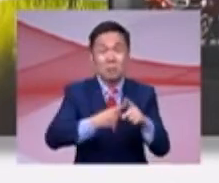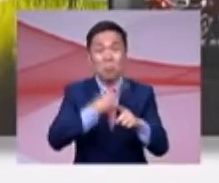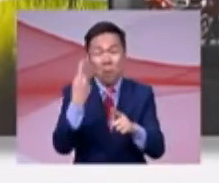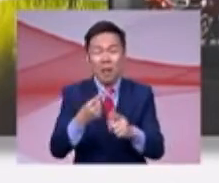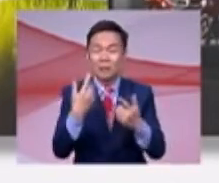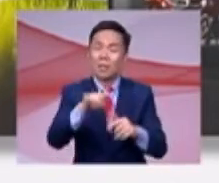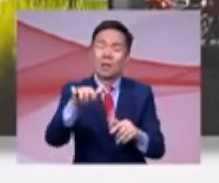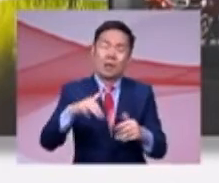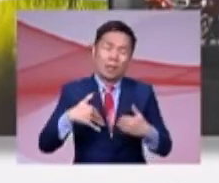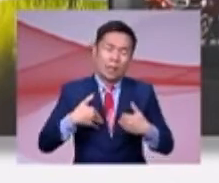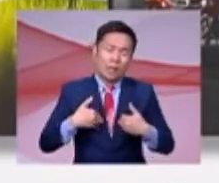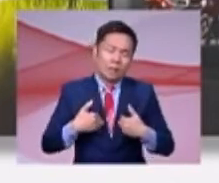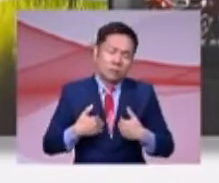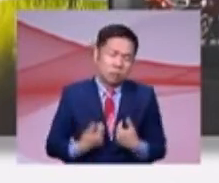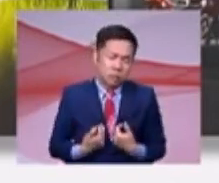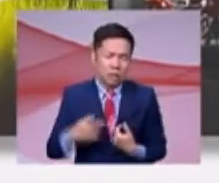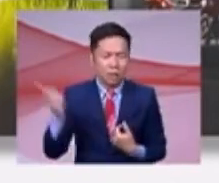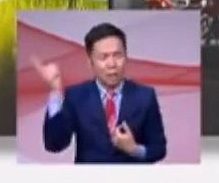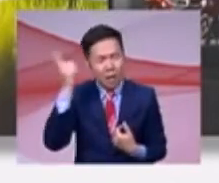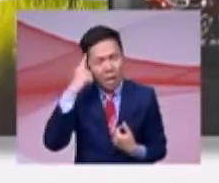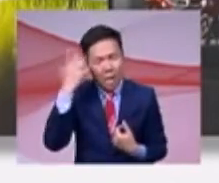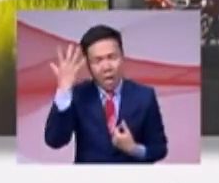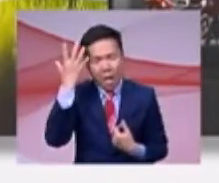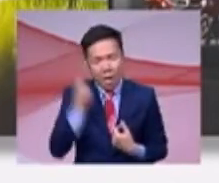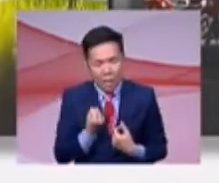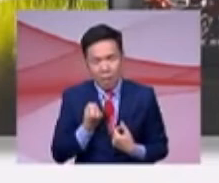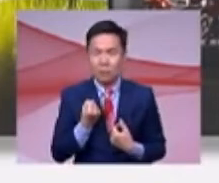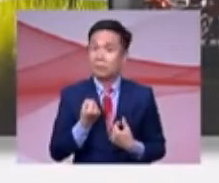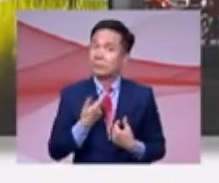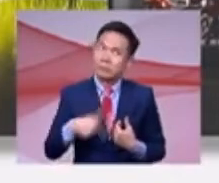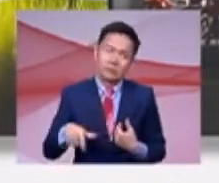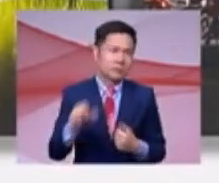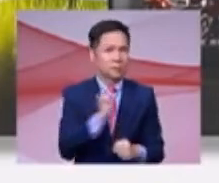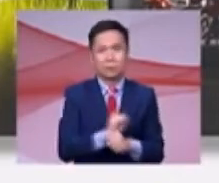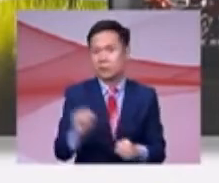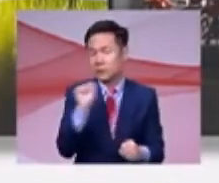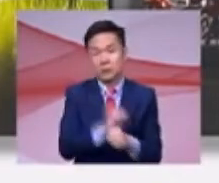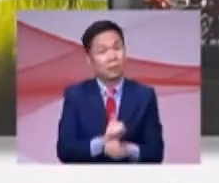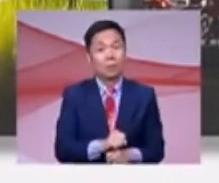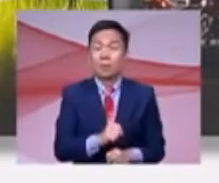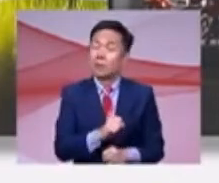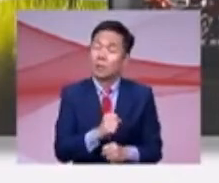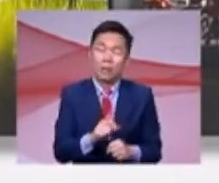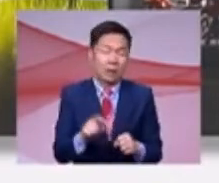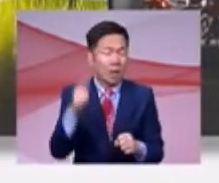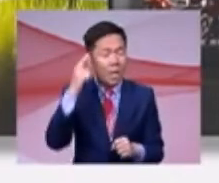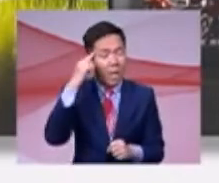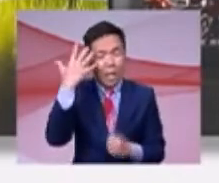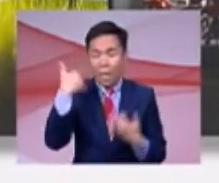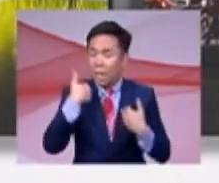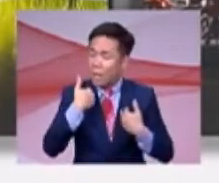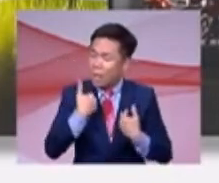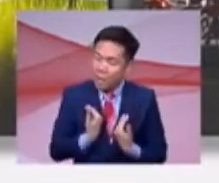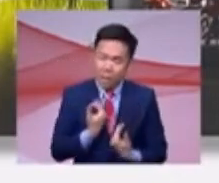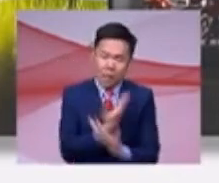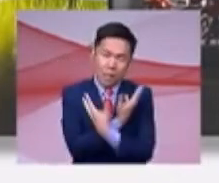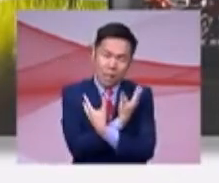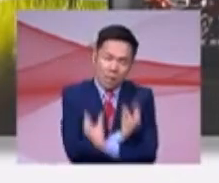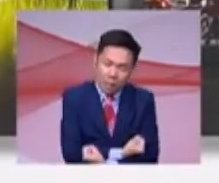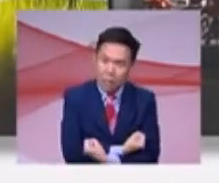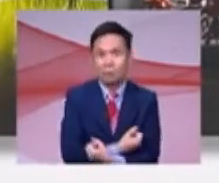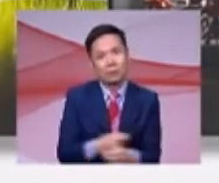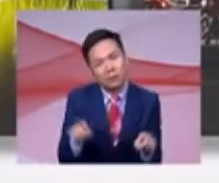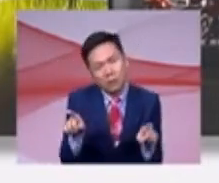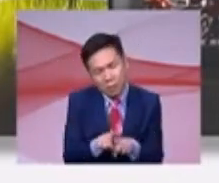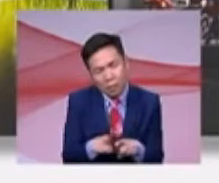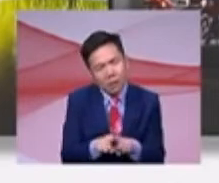dah lesu dari segi mental dan fizikal. Kita petugas kesihatan juga lesu dari segi mental dan fizikal. Tapi kita